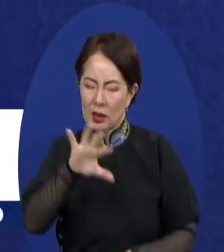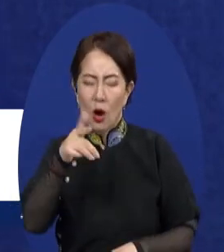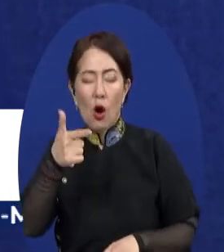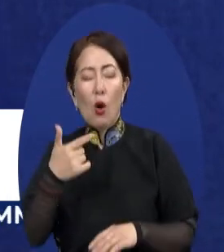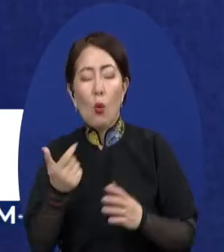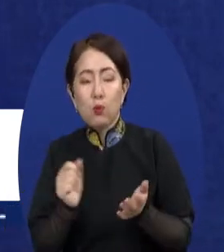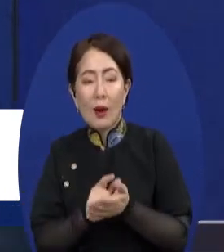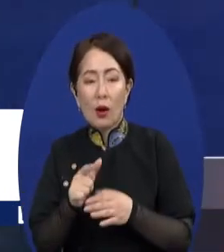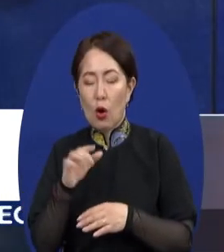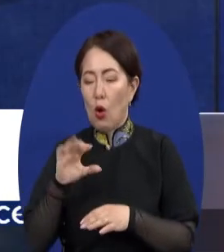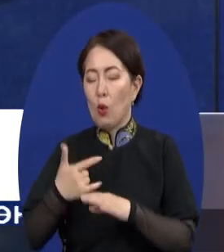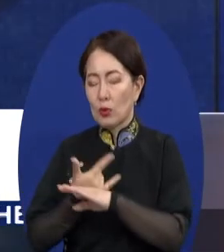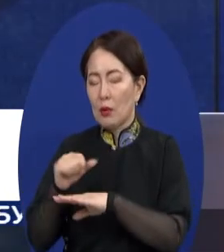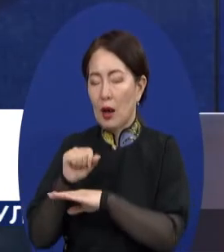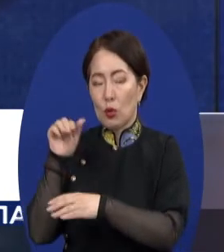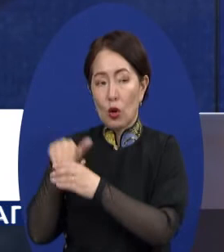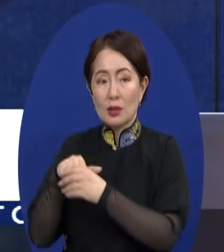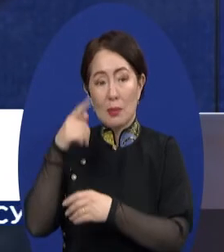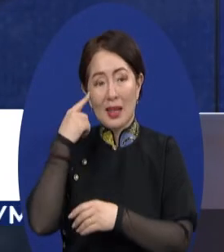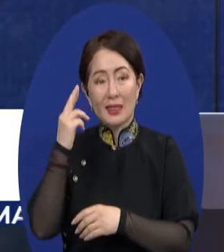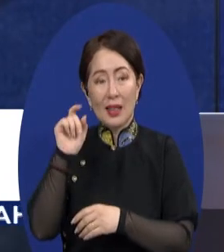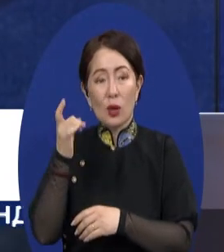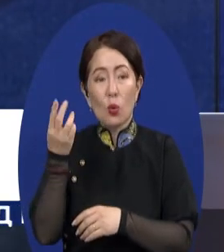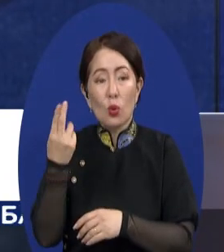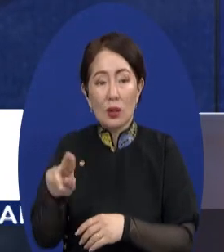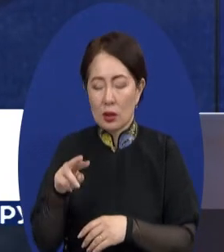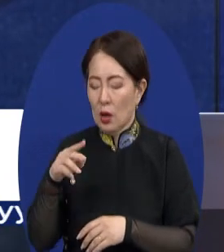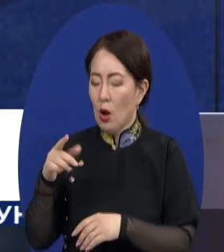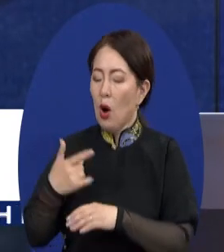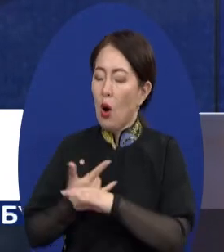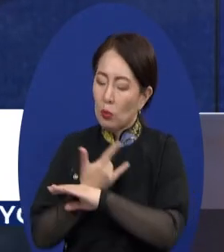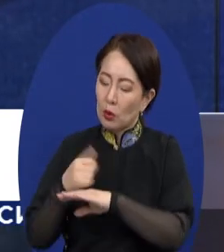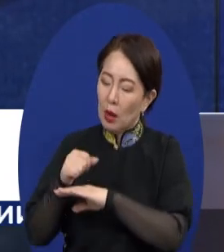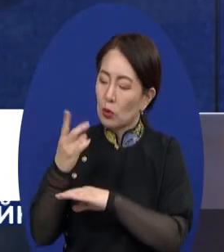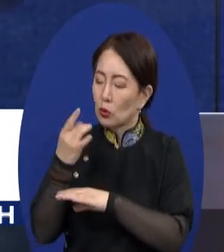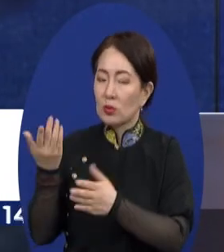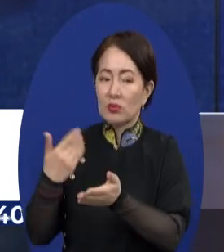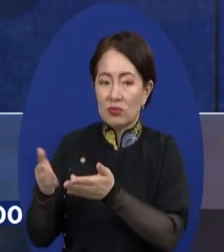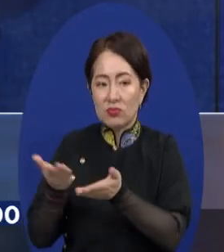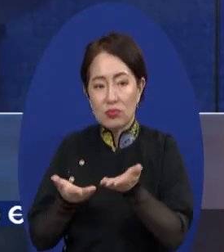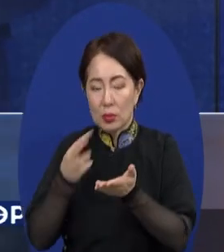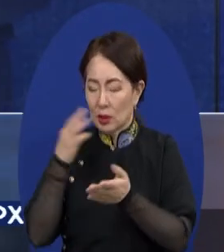аймагт ажиллах юм товтой байна. Маргааш энэ цагийн үр дээр Өмнө Говь аймгийн нүүрс тээвэр болон бусад мэдээлэл үзэгч та бүхэн бид томилж өргөнө.